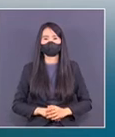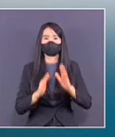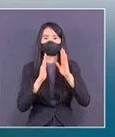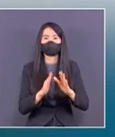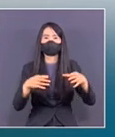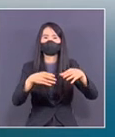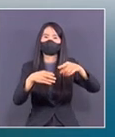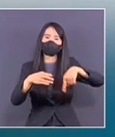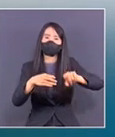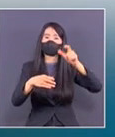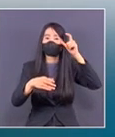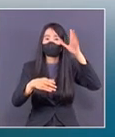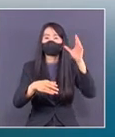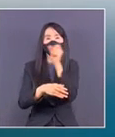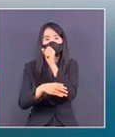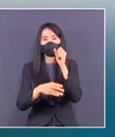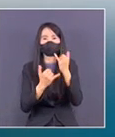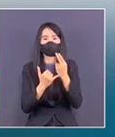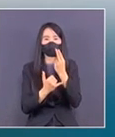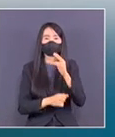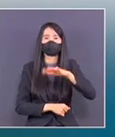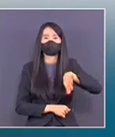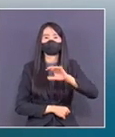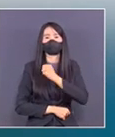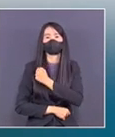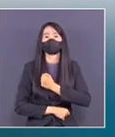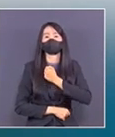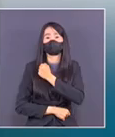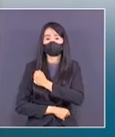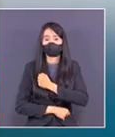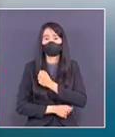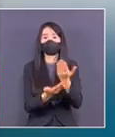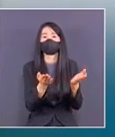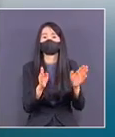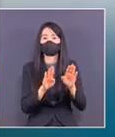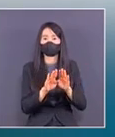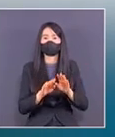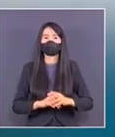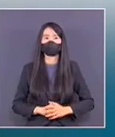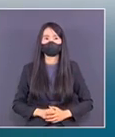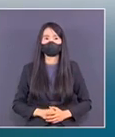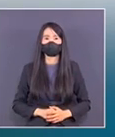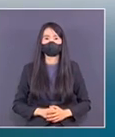นลูกทุ่งทางก็อสซิปสตาร์บันเทิงก็ขอแสดงความเสียใจกับทางครอบครัวด้วยนะคะ